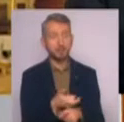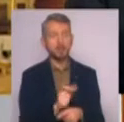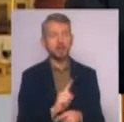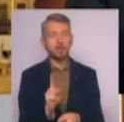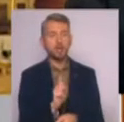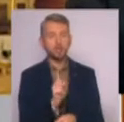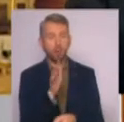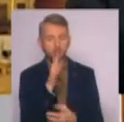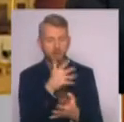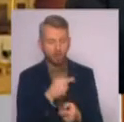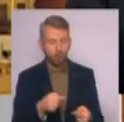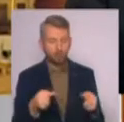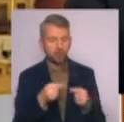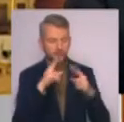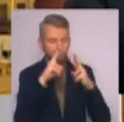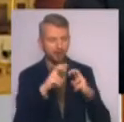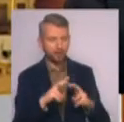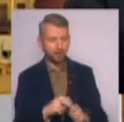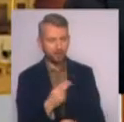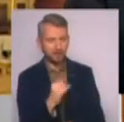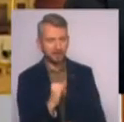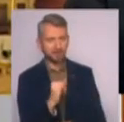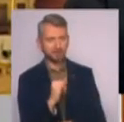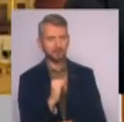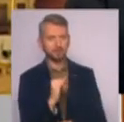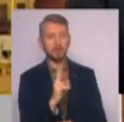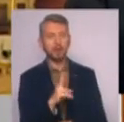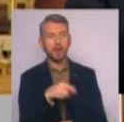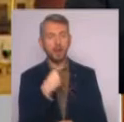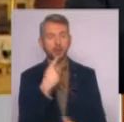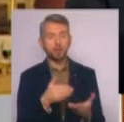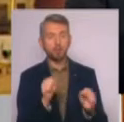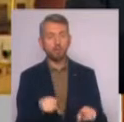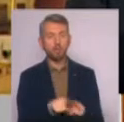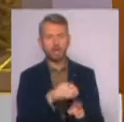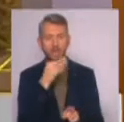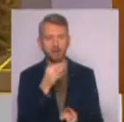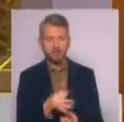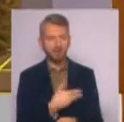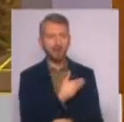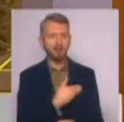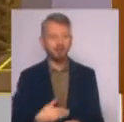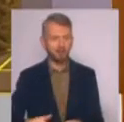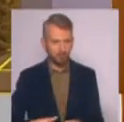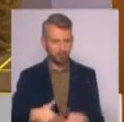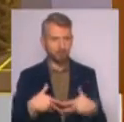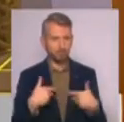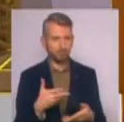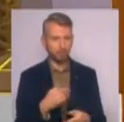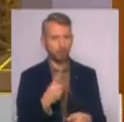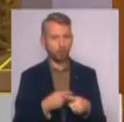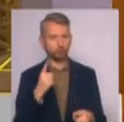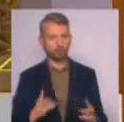при своєчасній діагностиці, як кажу, якщо можна так сказати, класичному перебігу цього